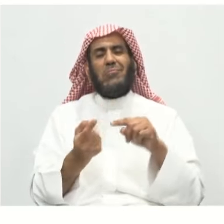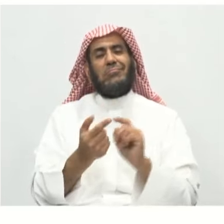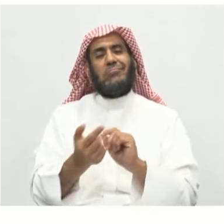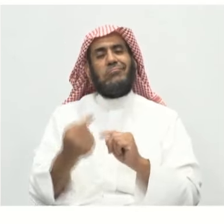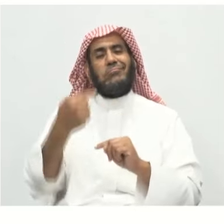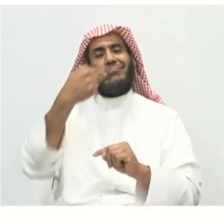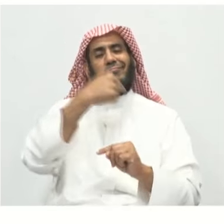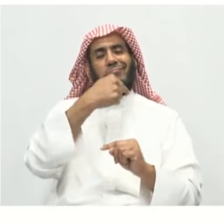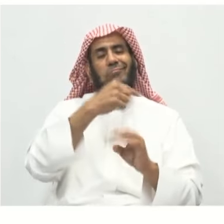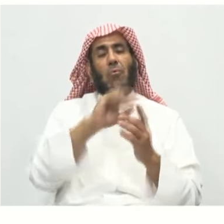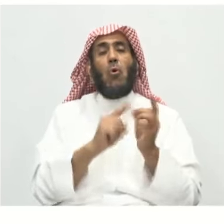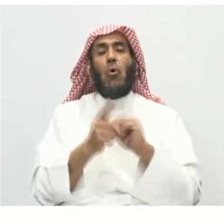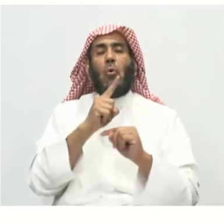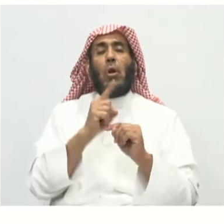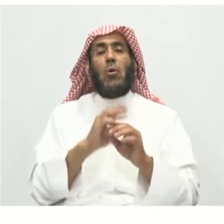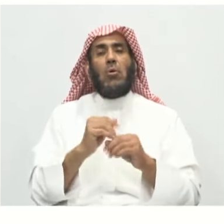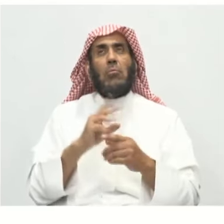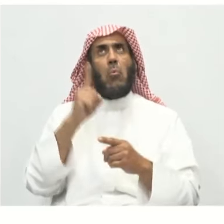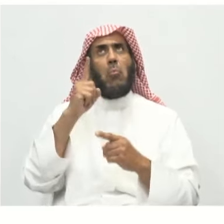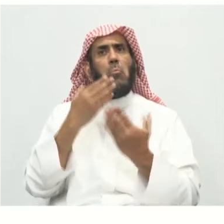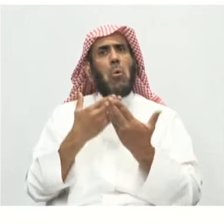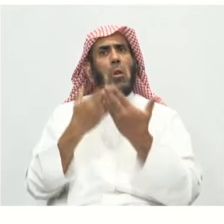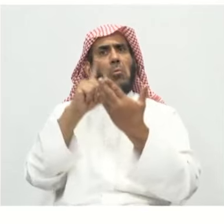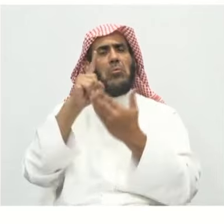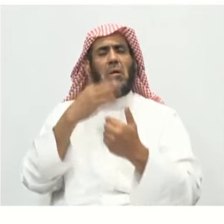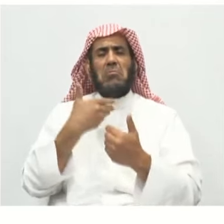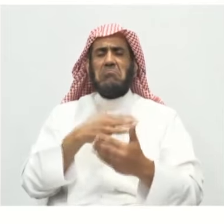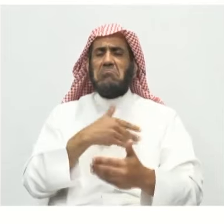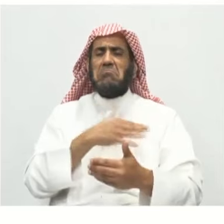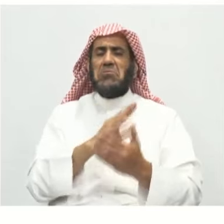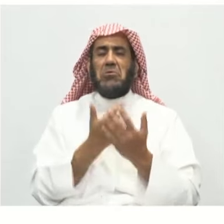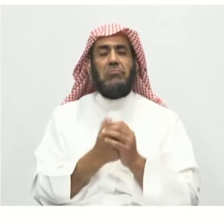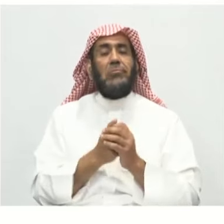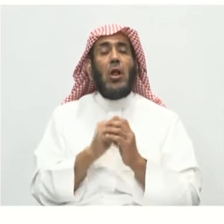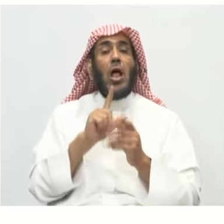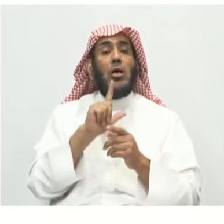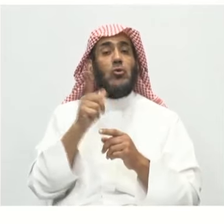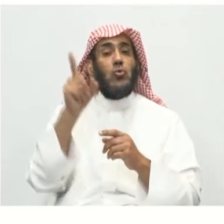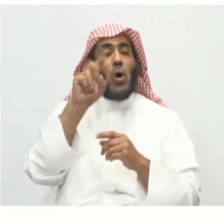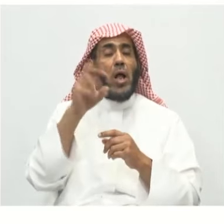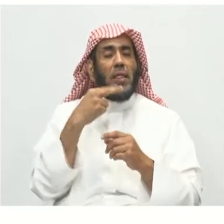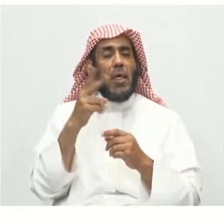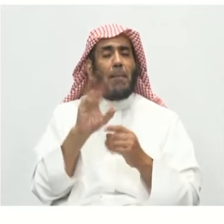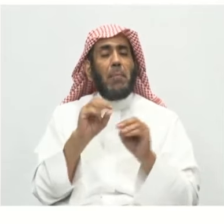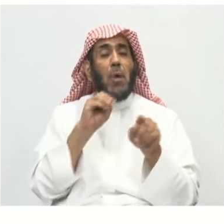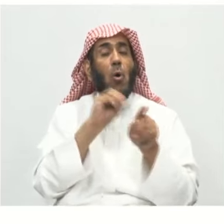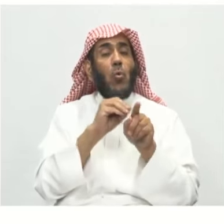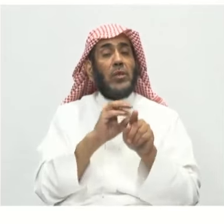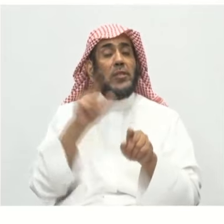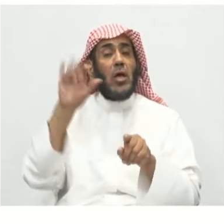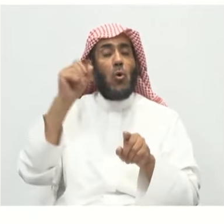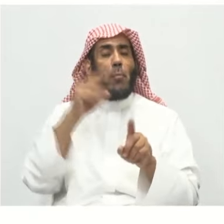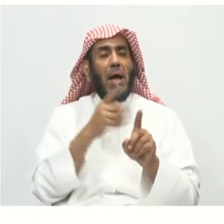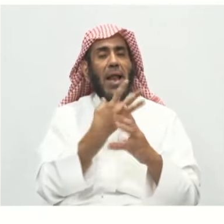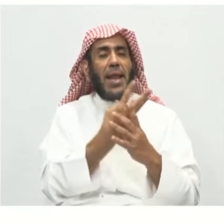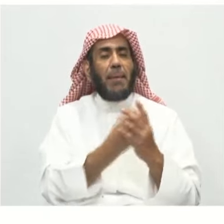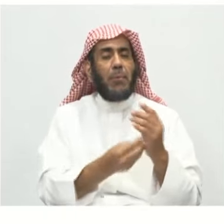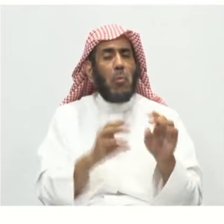غني عن العالمين ثالثا هنا لاحظ السؤال الثالث يقول بما وصى لقمان ابنه